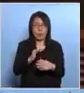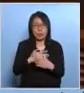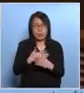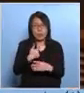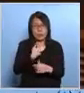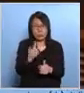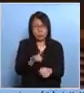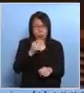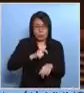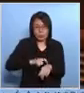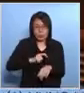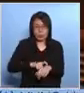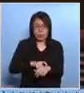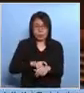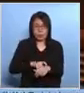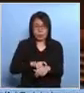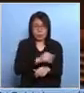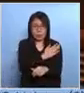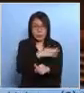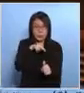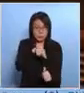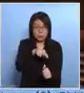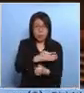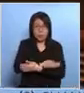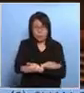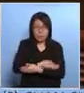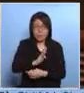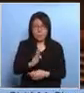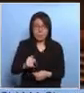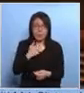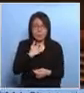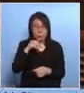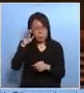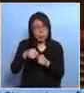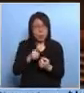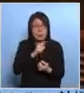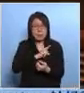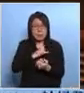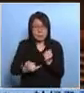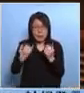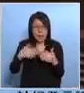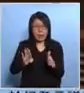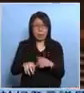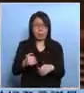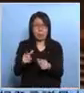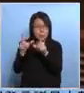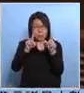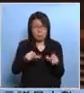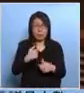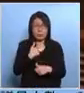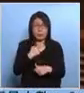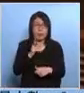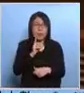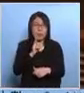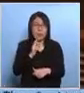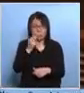更多的時間去照顧她的 BB， 去適應她的產後生活。譬如一對女同性